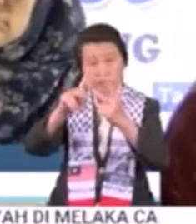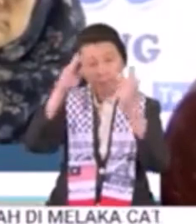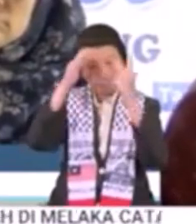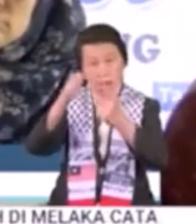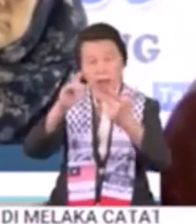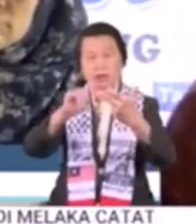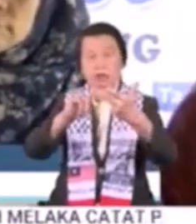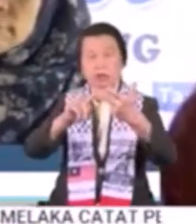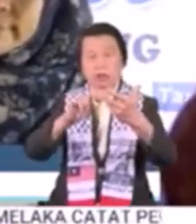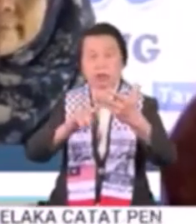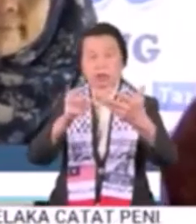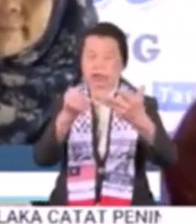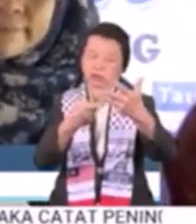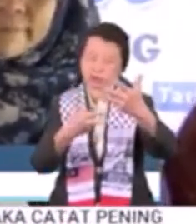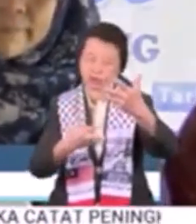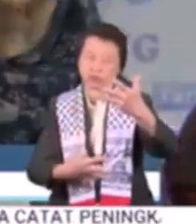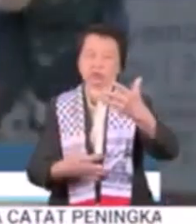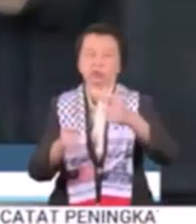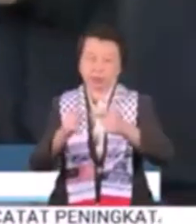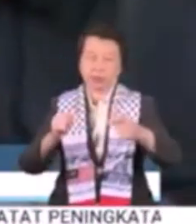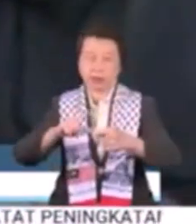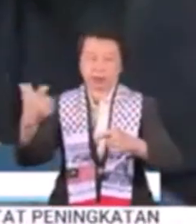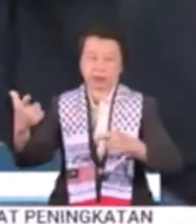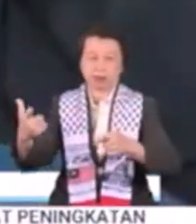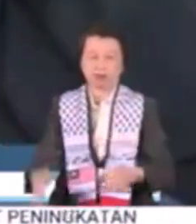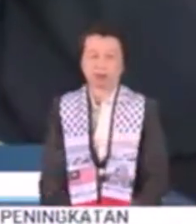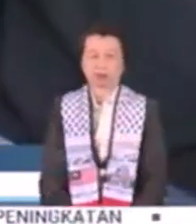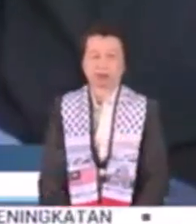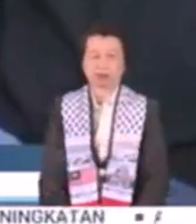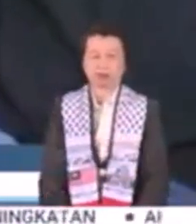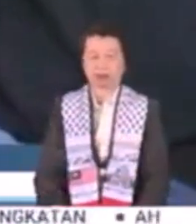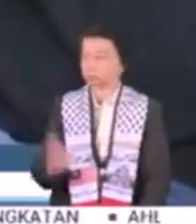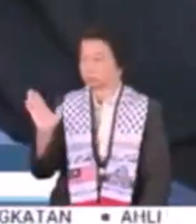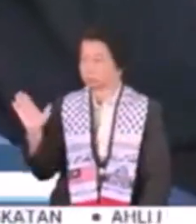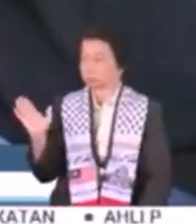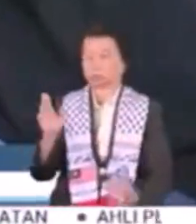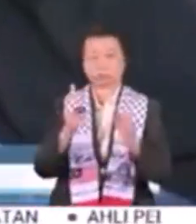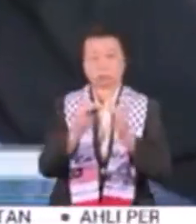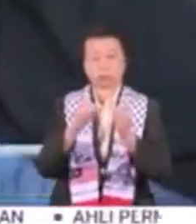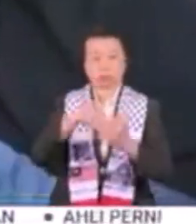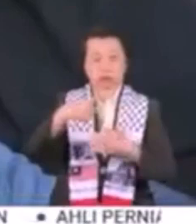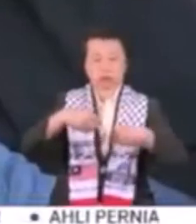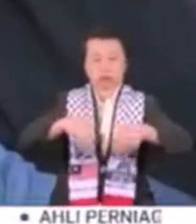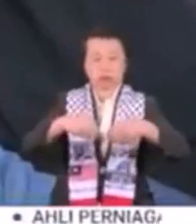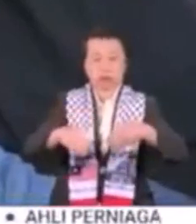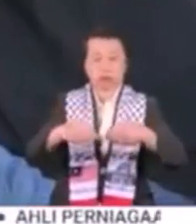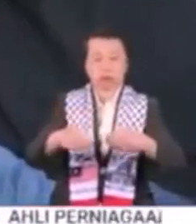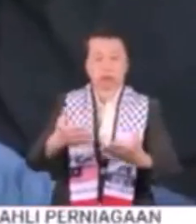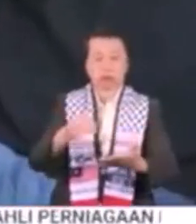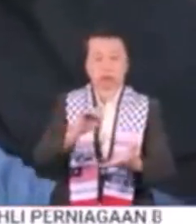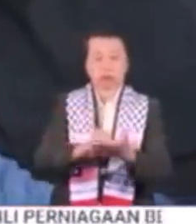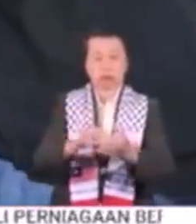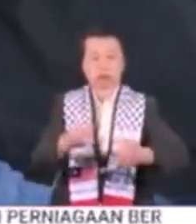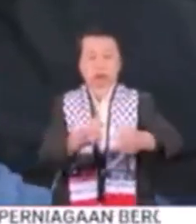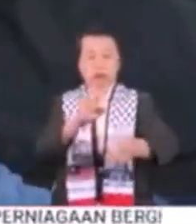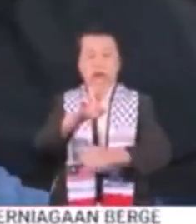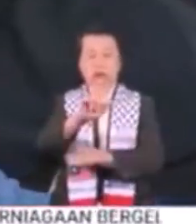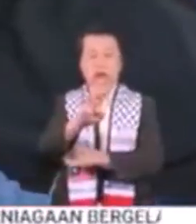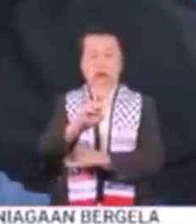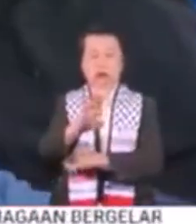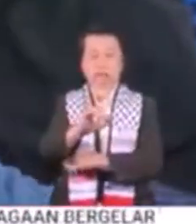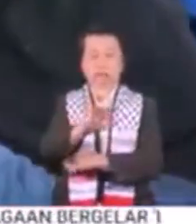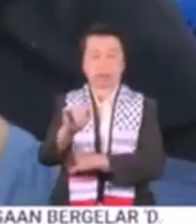Pahang dan juga beberapa tempat lain beliau ditemui pada program jualan my aquabas di Sungai Rambai pihaknya